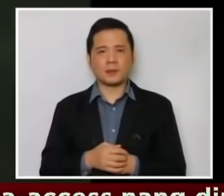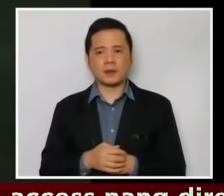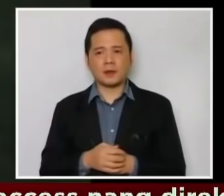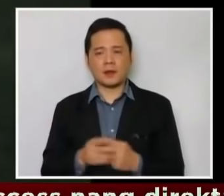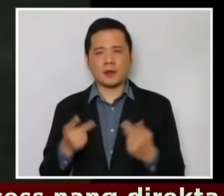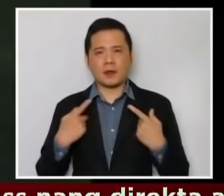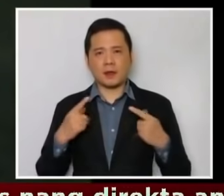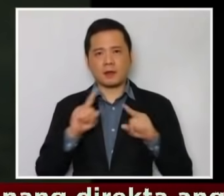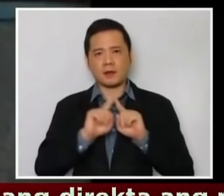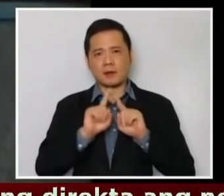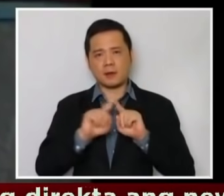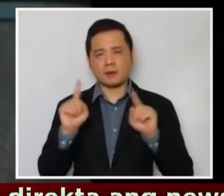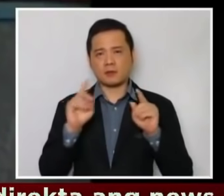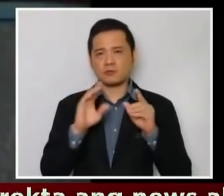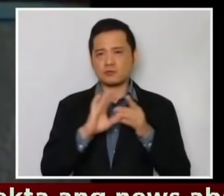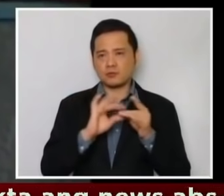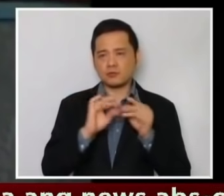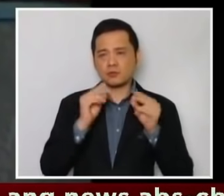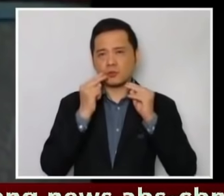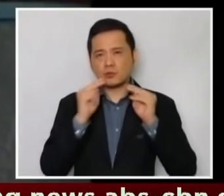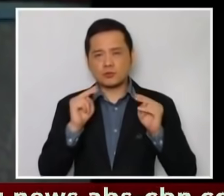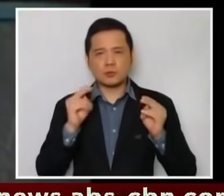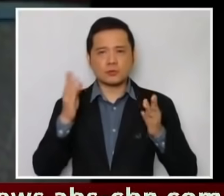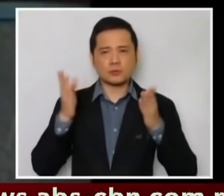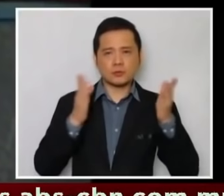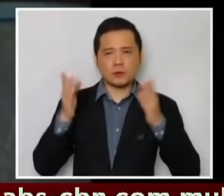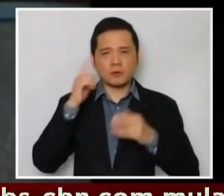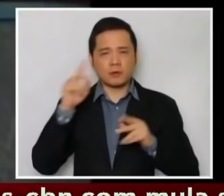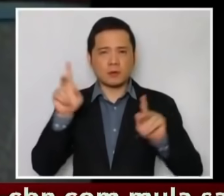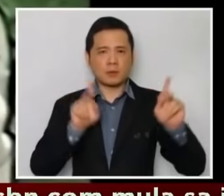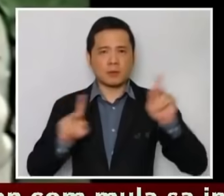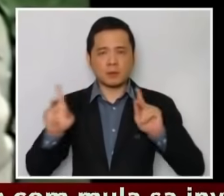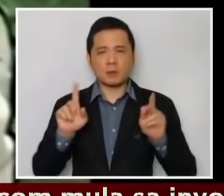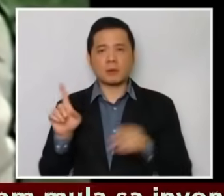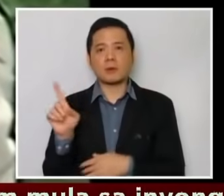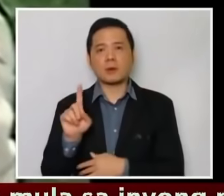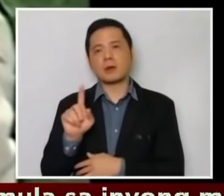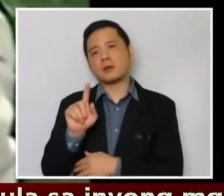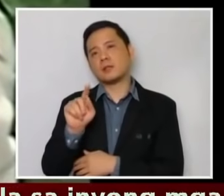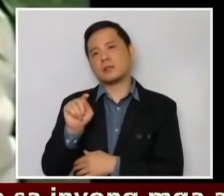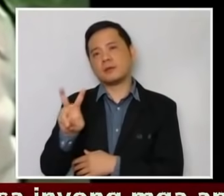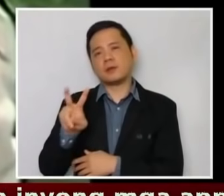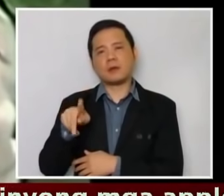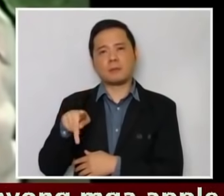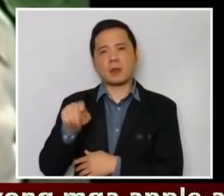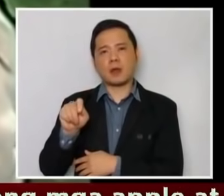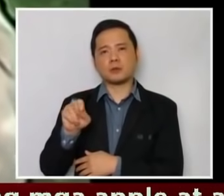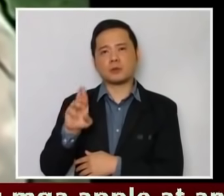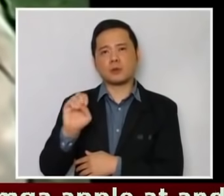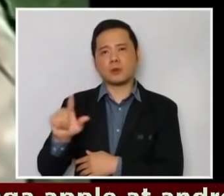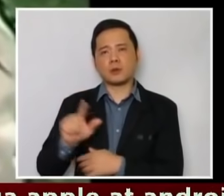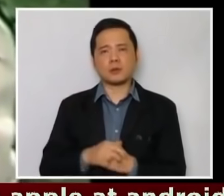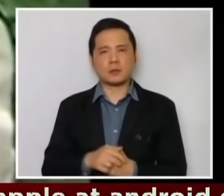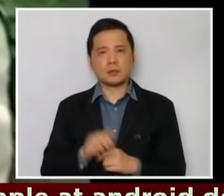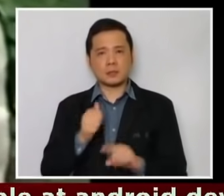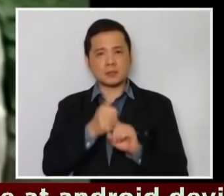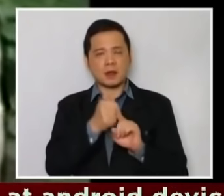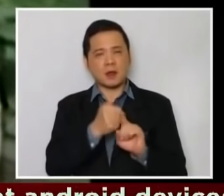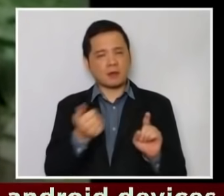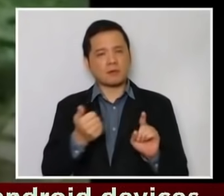at serbisyo publiko ang TV Patrol sa pamumuno ni Kabayan bilang main anchor ng